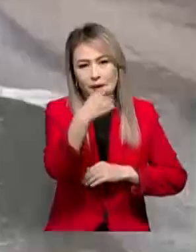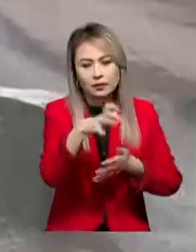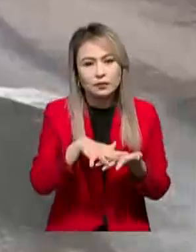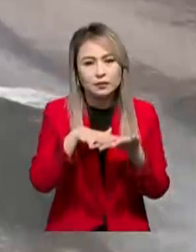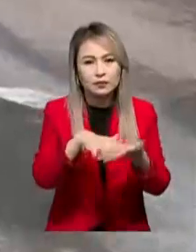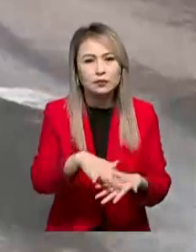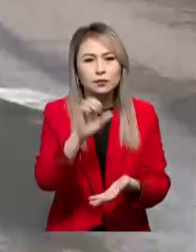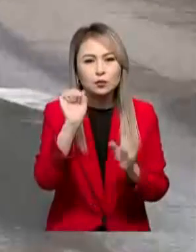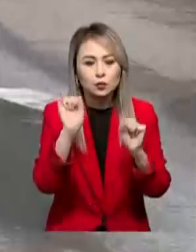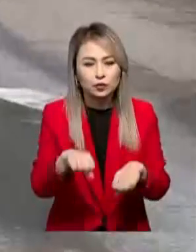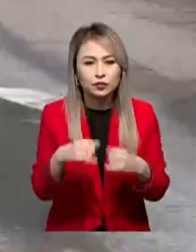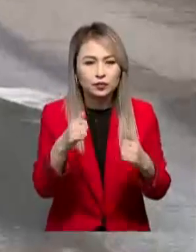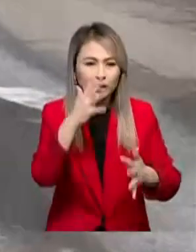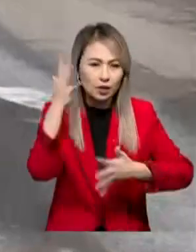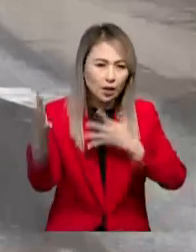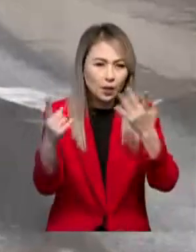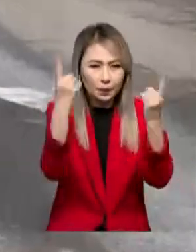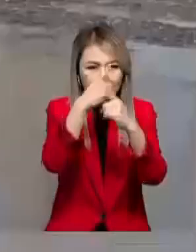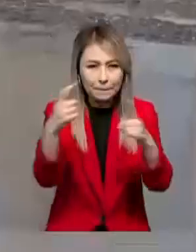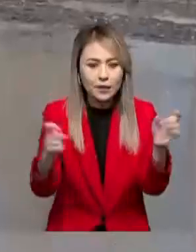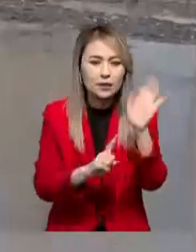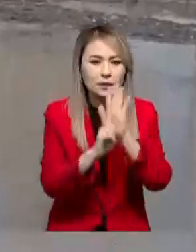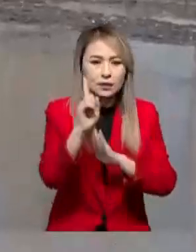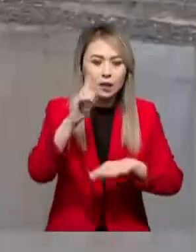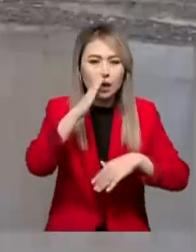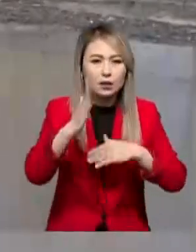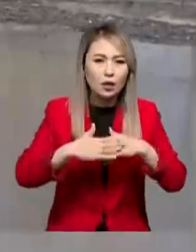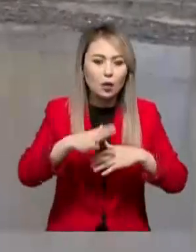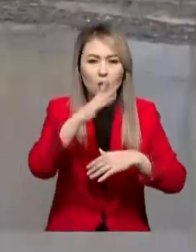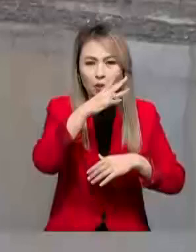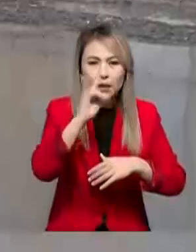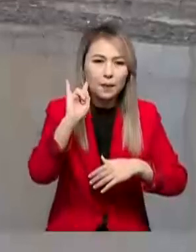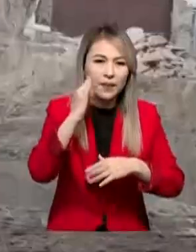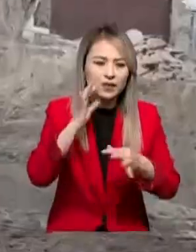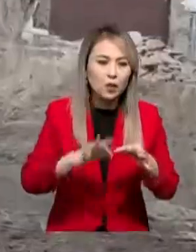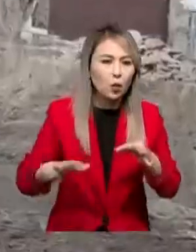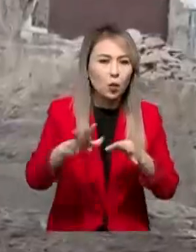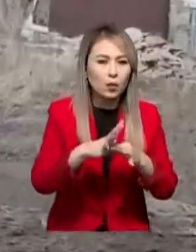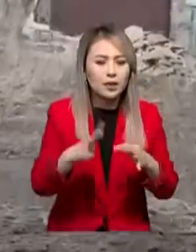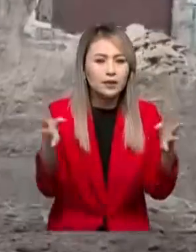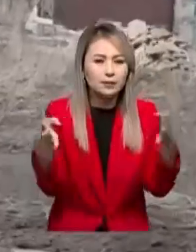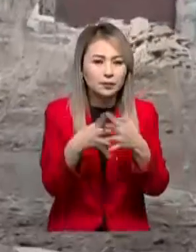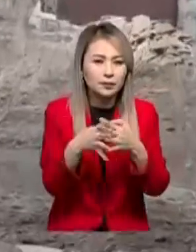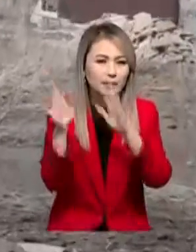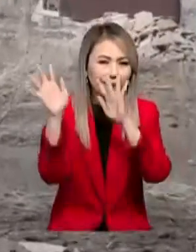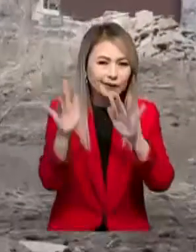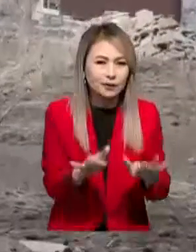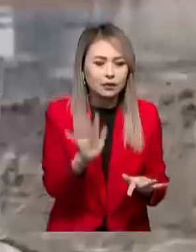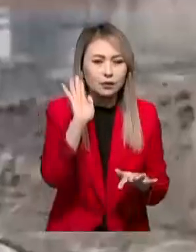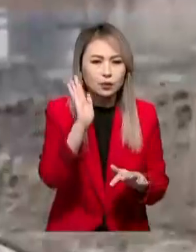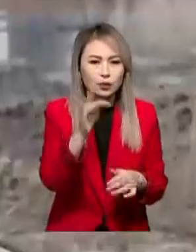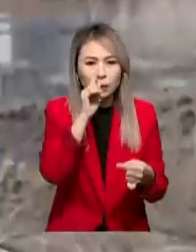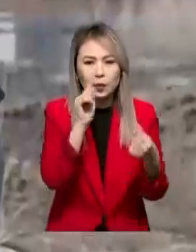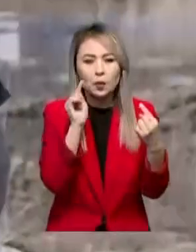бере алады. Ал өңірде дауылды ескерту жарияланды. Алдағы уақытта Павлодар облысы бойынша қарарлас жаңбыр күтілуде. Қарғын суға